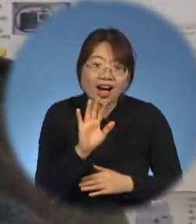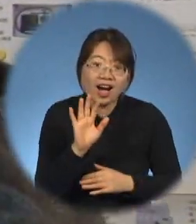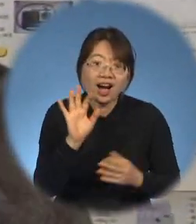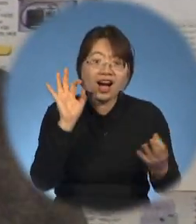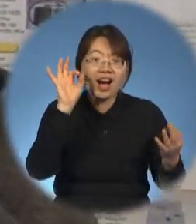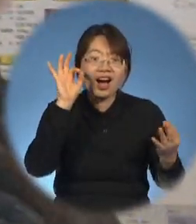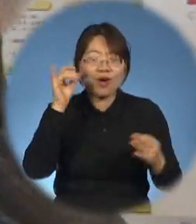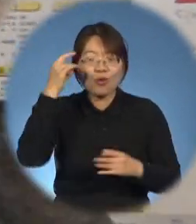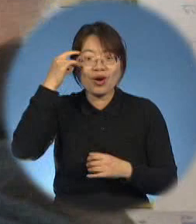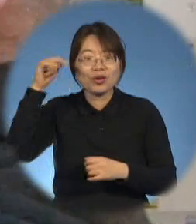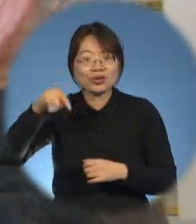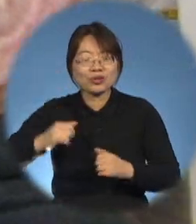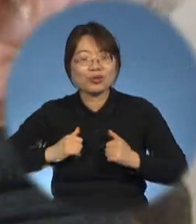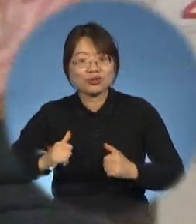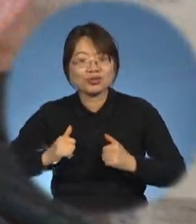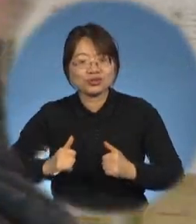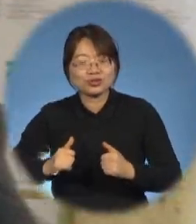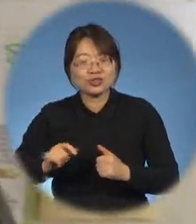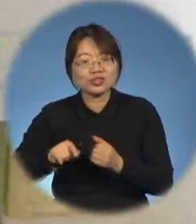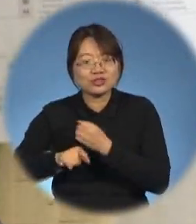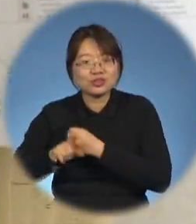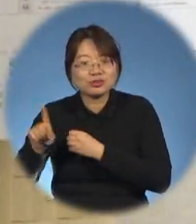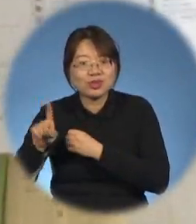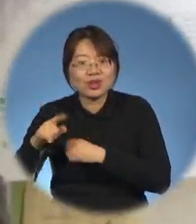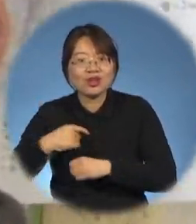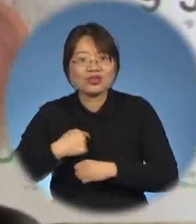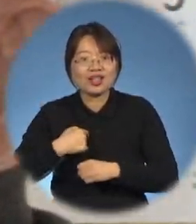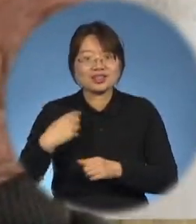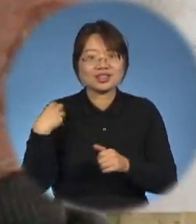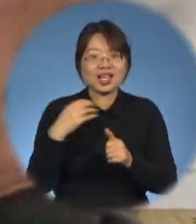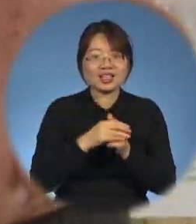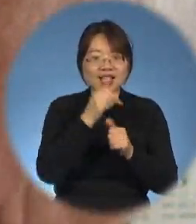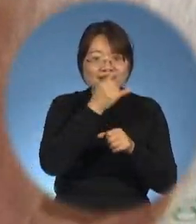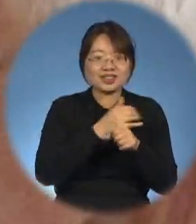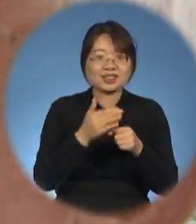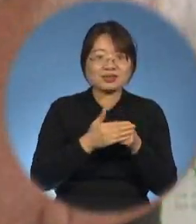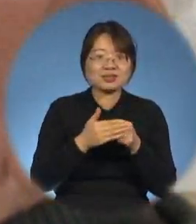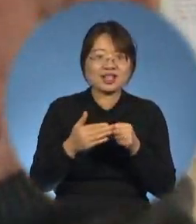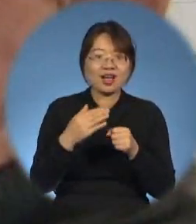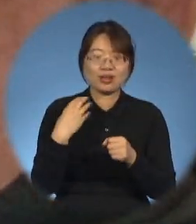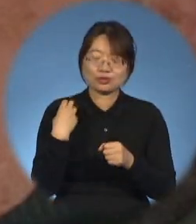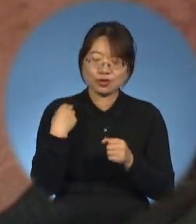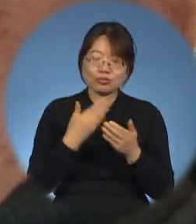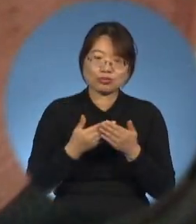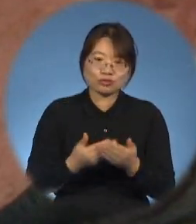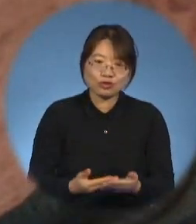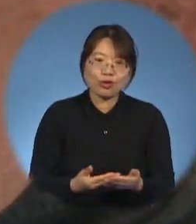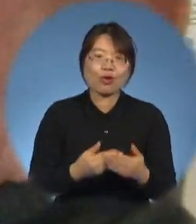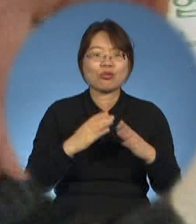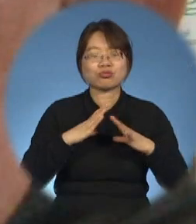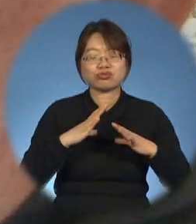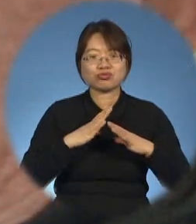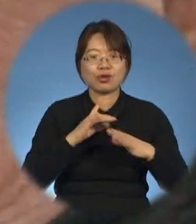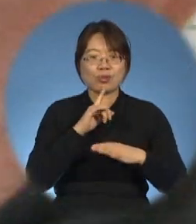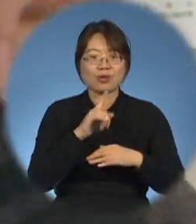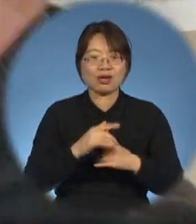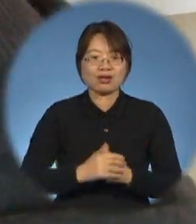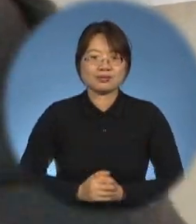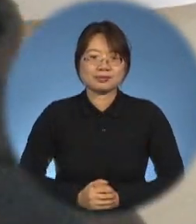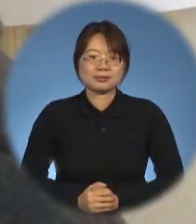여기서는 3 그렇게 일만 열심히 하세요 내가 잘 좀 모아지고 있습니다 잘게 벽에 무서운 것이야 체내